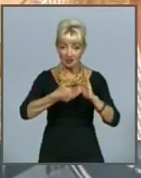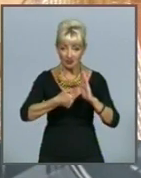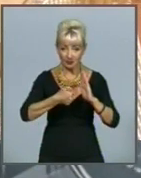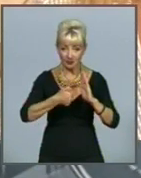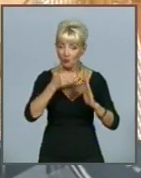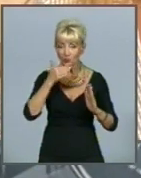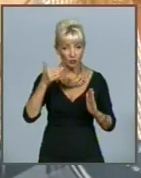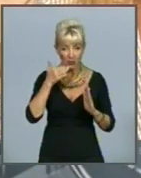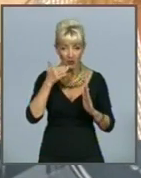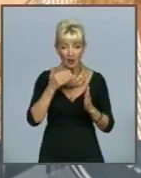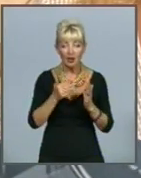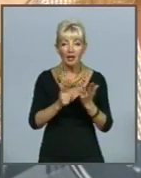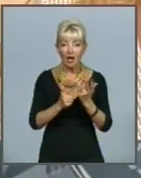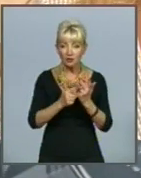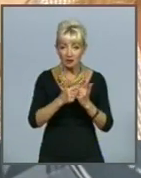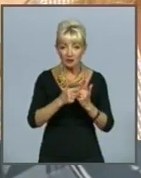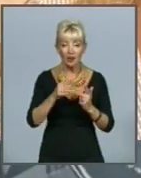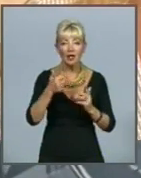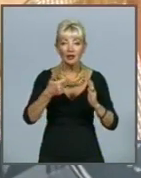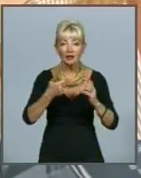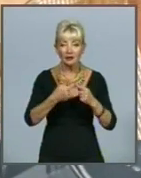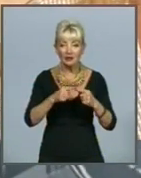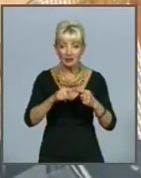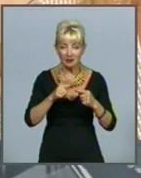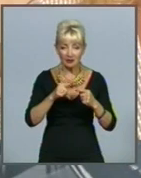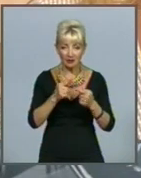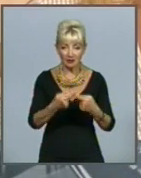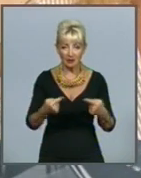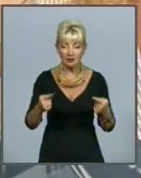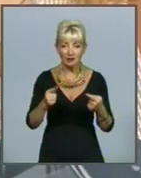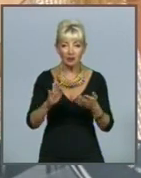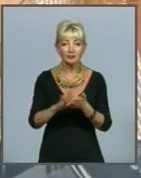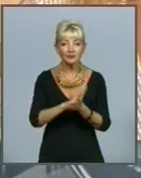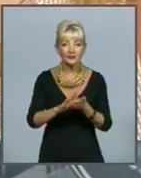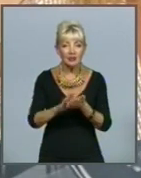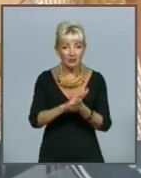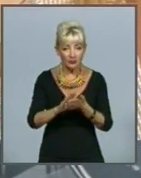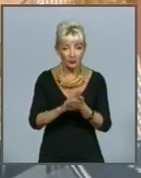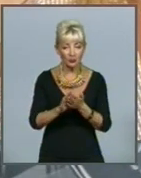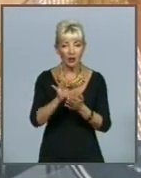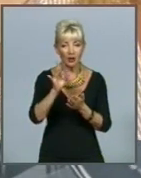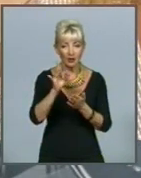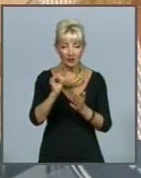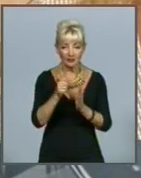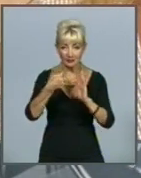придбали дезінфікуючі засоби, ми придбали рідке мило, ми придбали